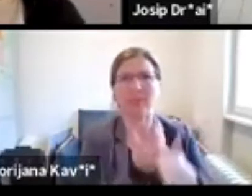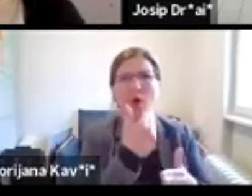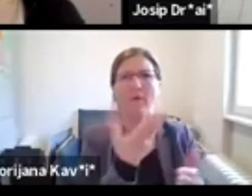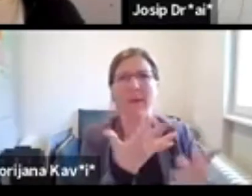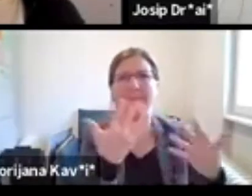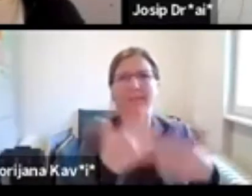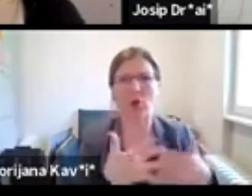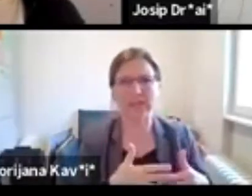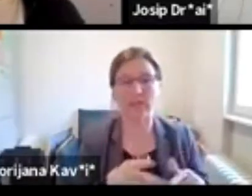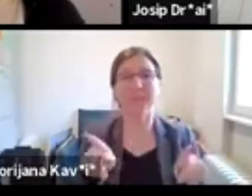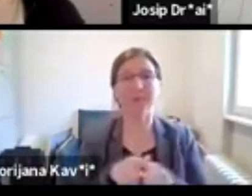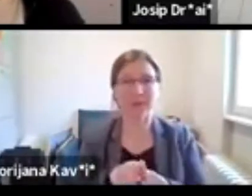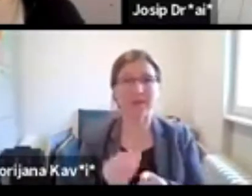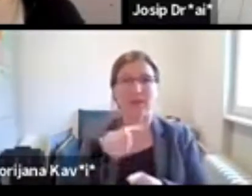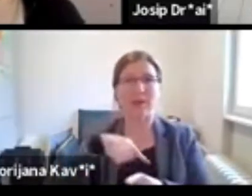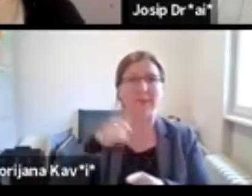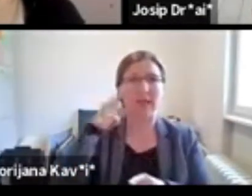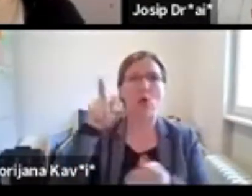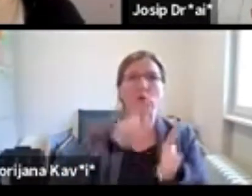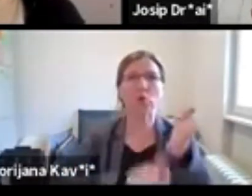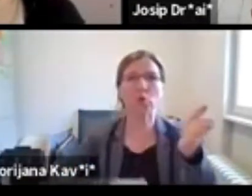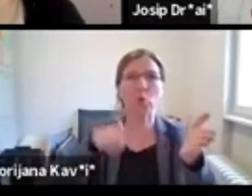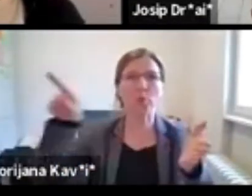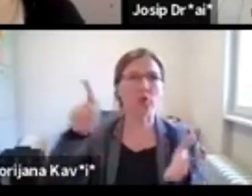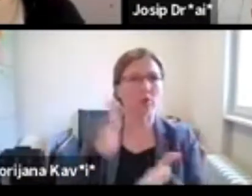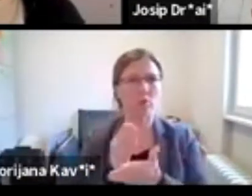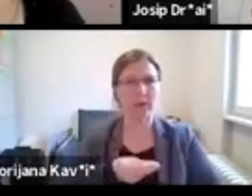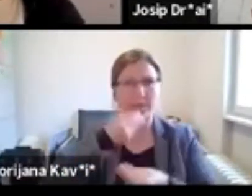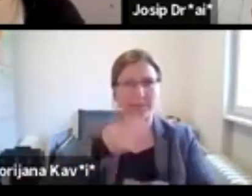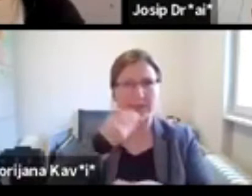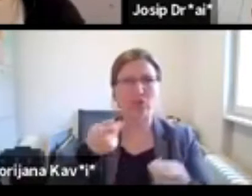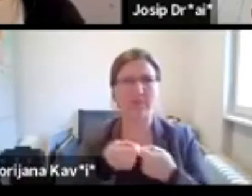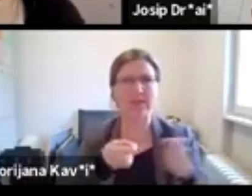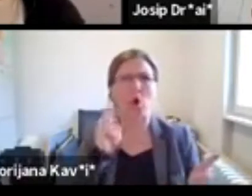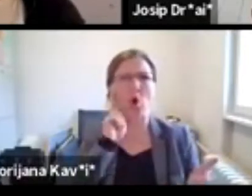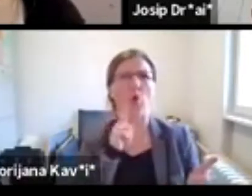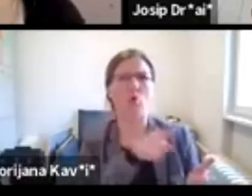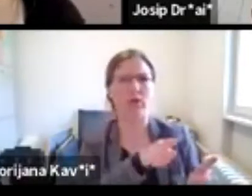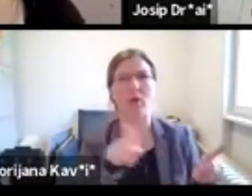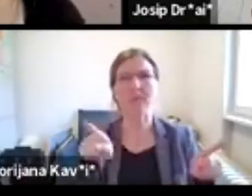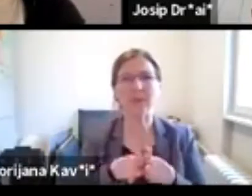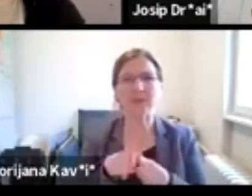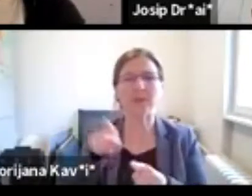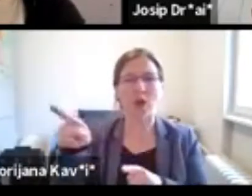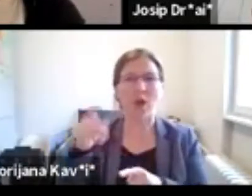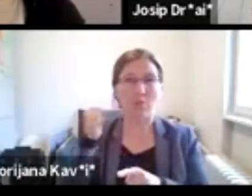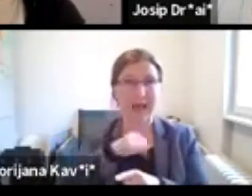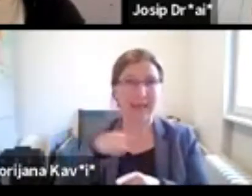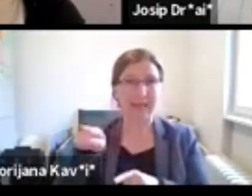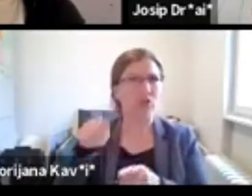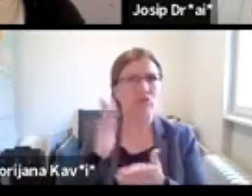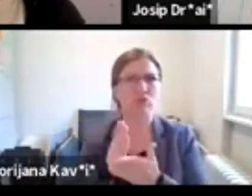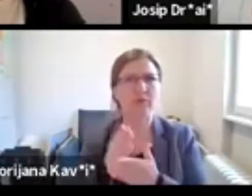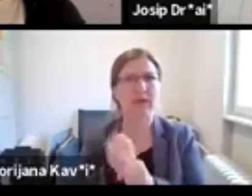što je uspješno i kao jednom od subjekata uspješne politike Milana Bandića na socijalnu politiku, a i